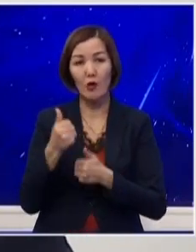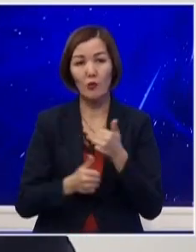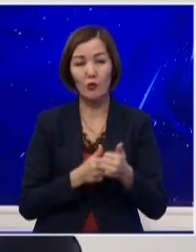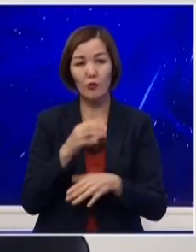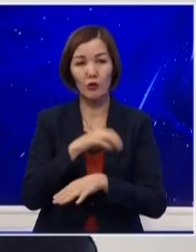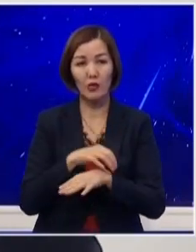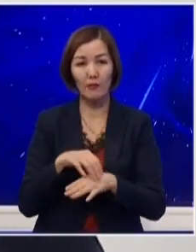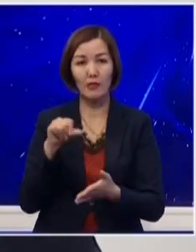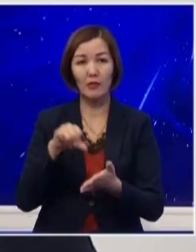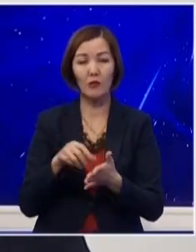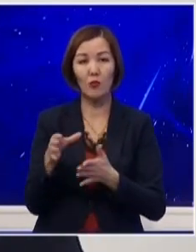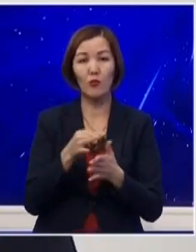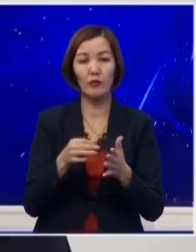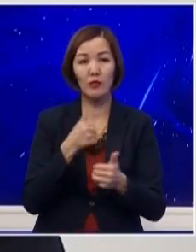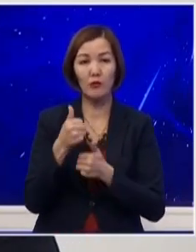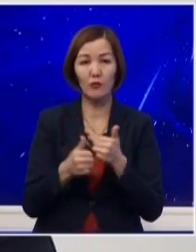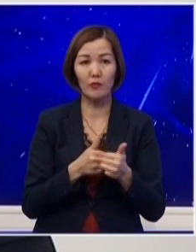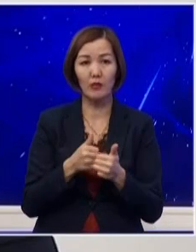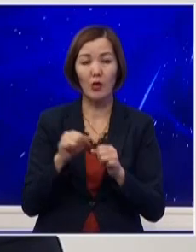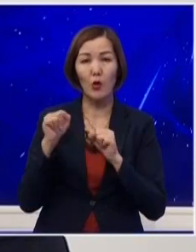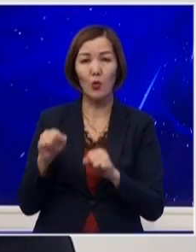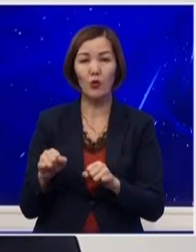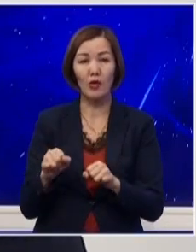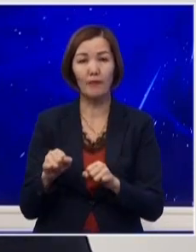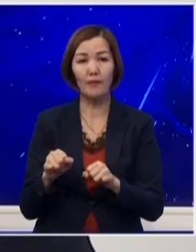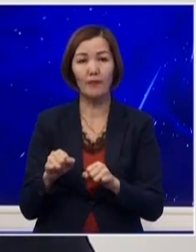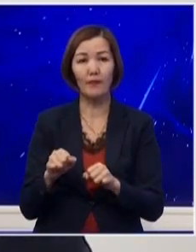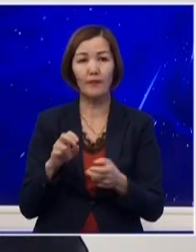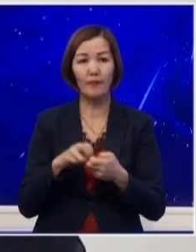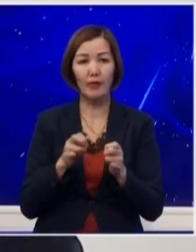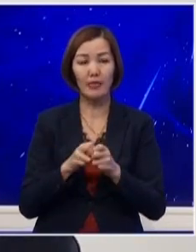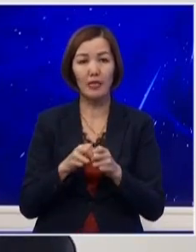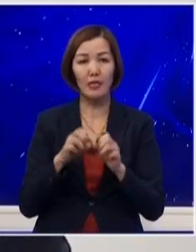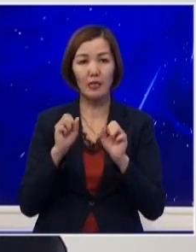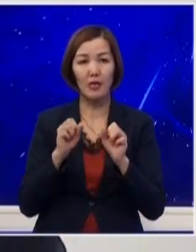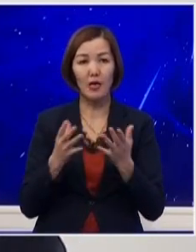облыстық конкурстық комиссияның алдынан қорғап, осы несиені алуға мүмкіншіліктеріңіз бар.